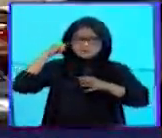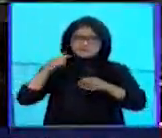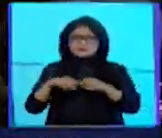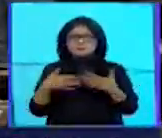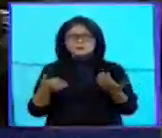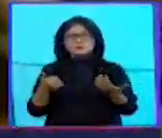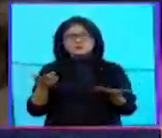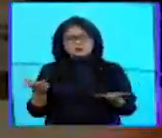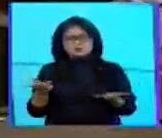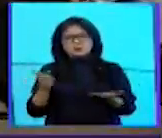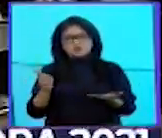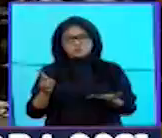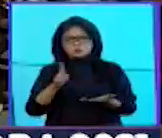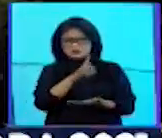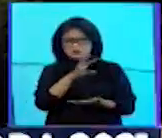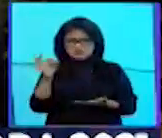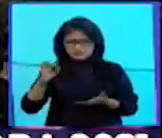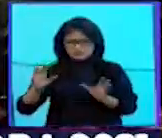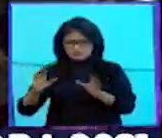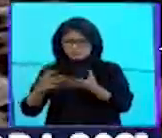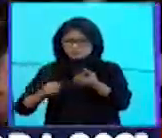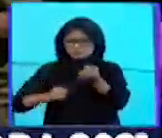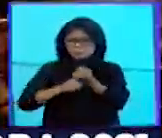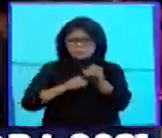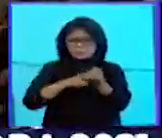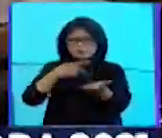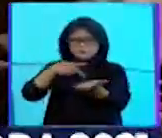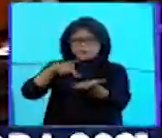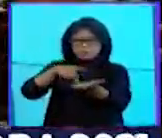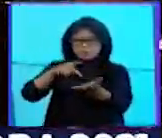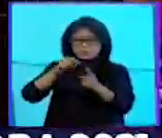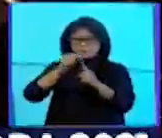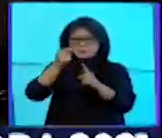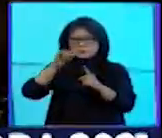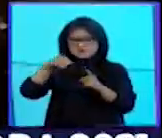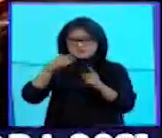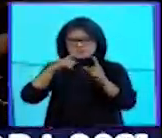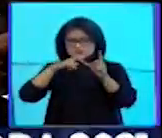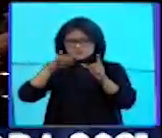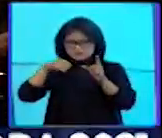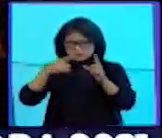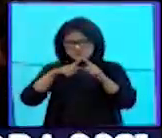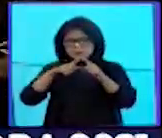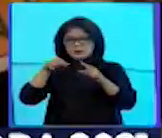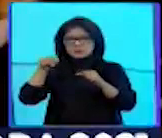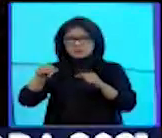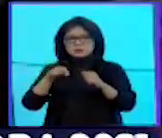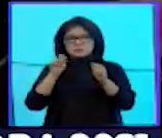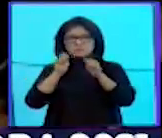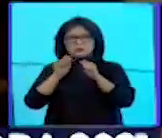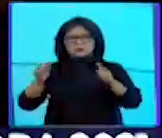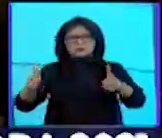Sebelumnya ribuan supporter Persija berkonvoi di sekitar Bundaran Hotel Indonesia merayakan kemenangan The Jack atas Persib Bandung.